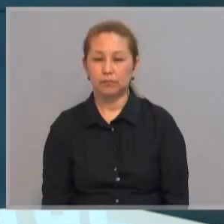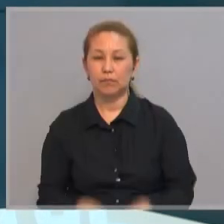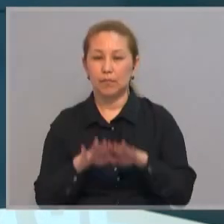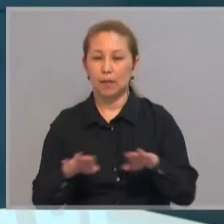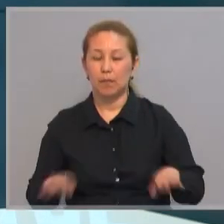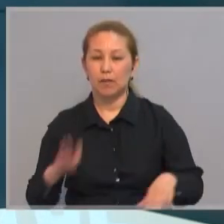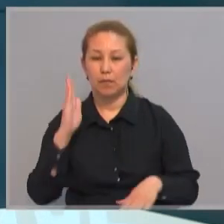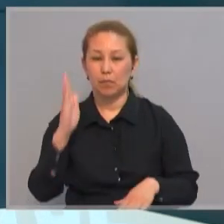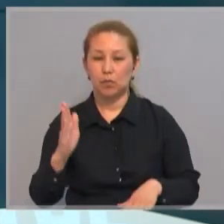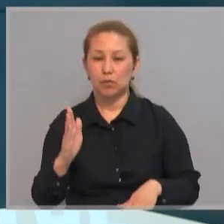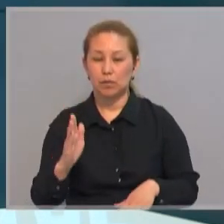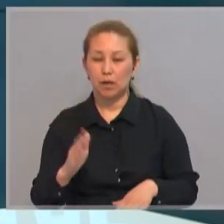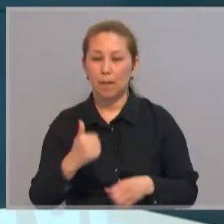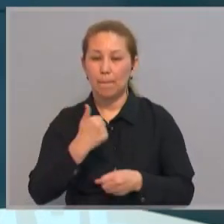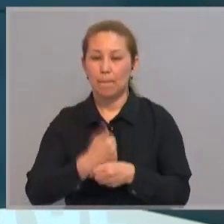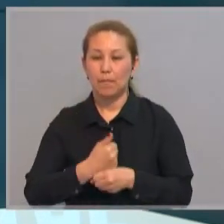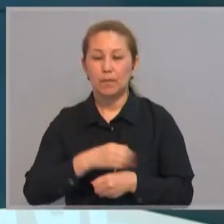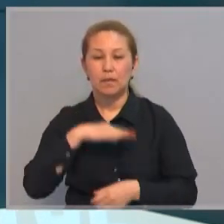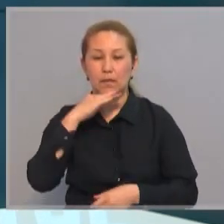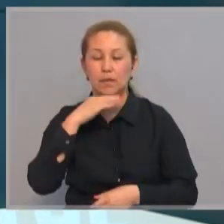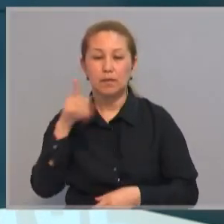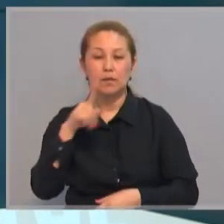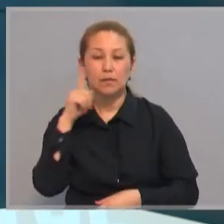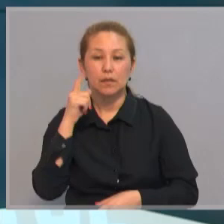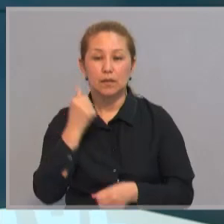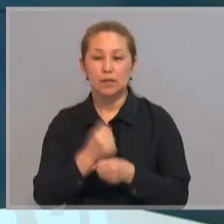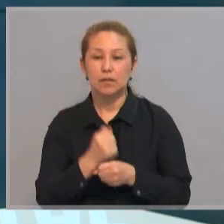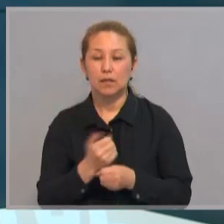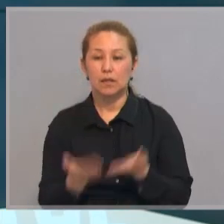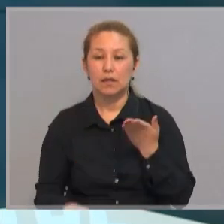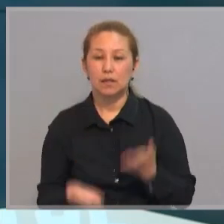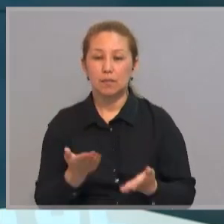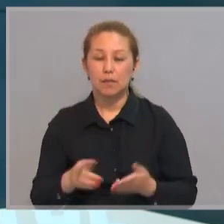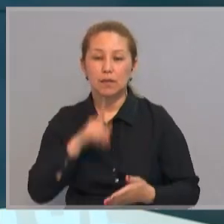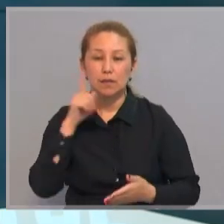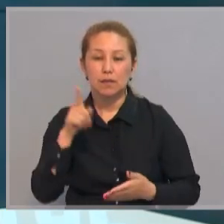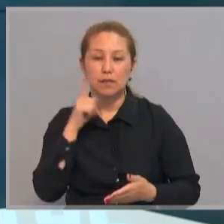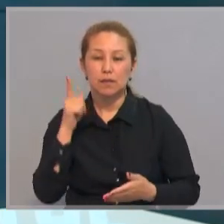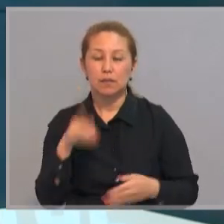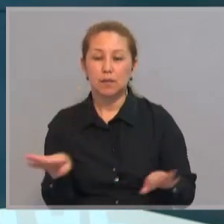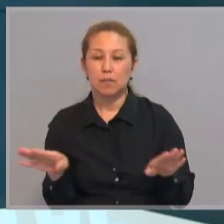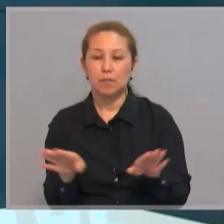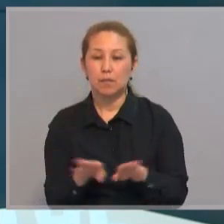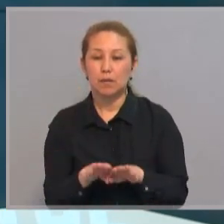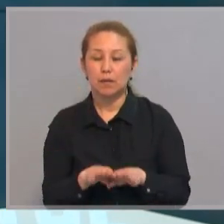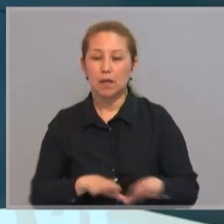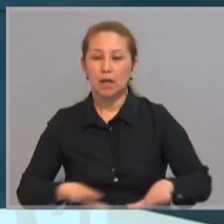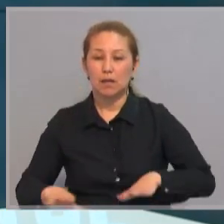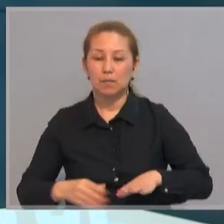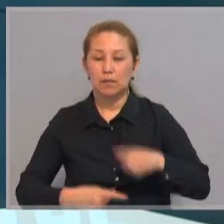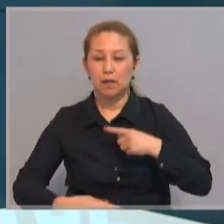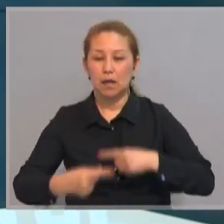Балалар болашағы басты назарда. Жасөспірімдерге қарсы жасалатын немесе жасөспірімдермен жасалатын қылмыстардың алдын